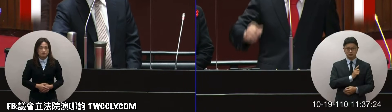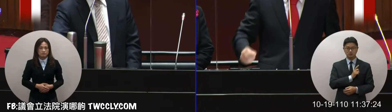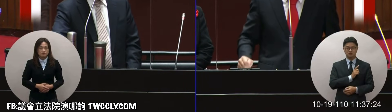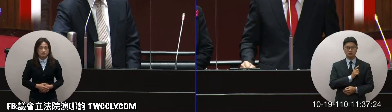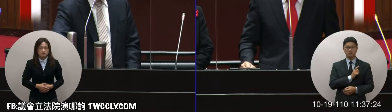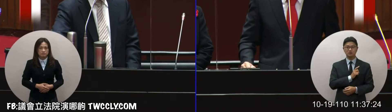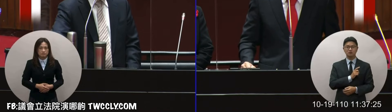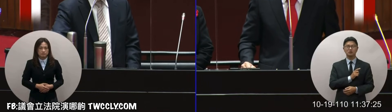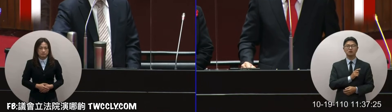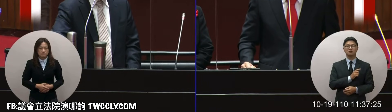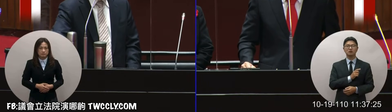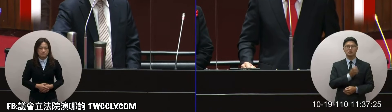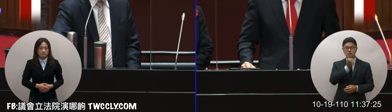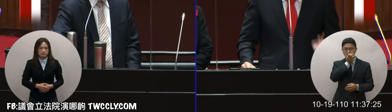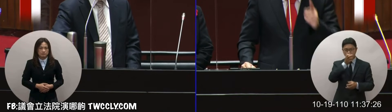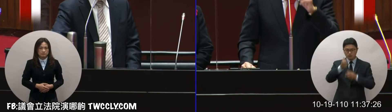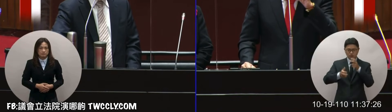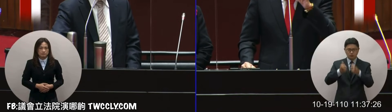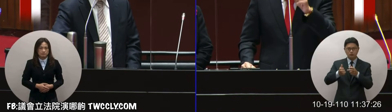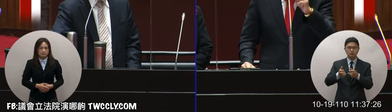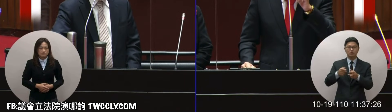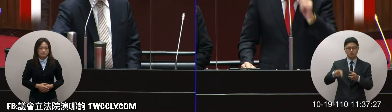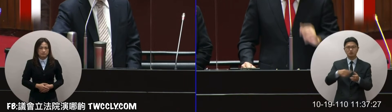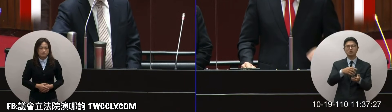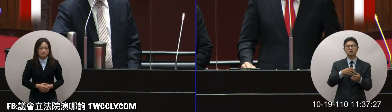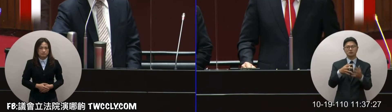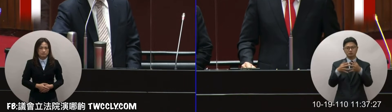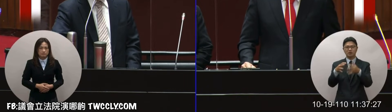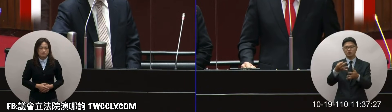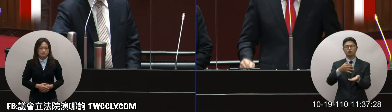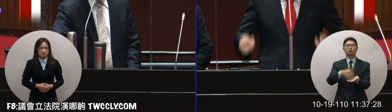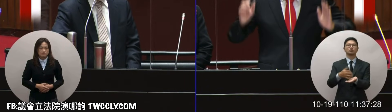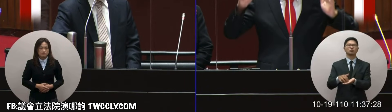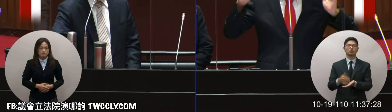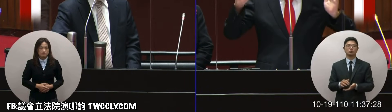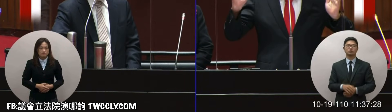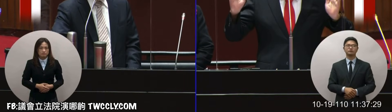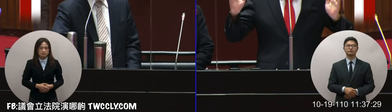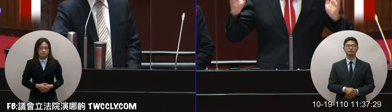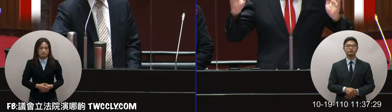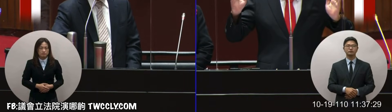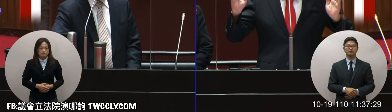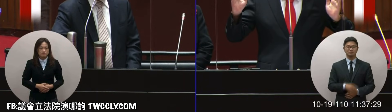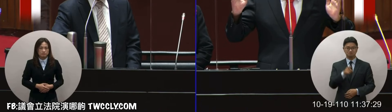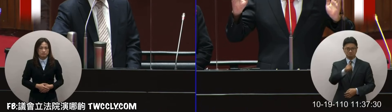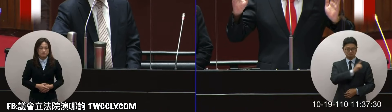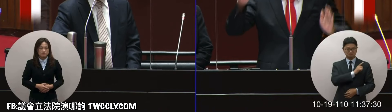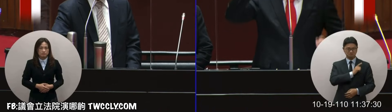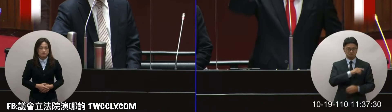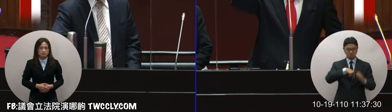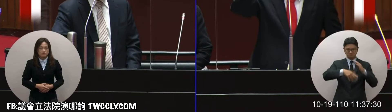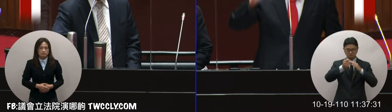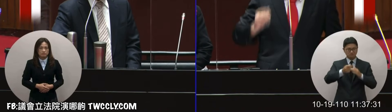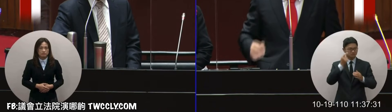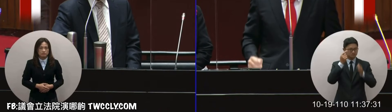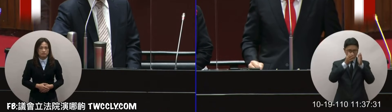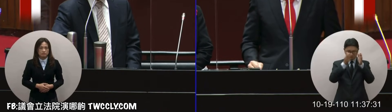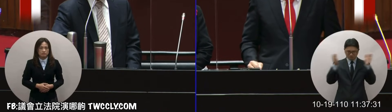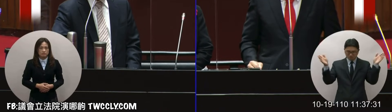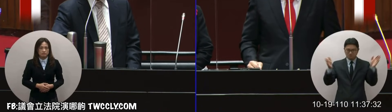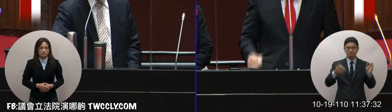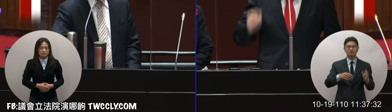算石油。你要看到，院长，你要有国际观，要有世界